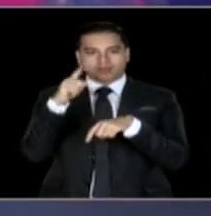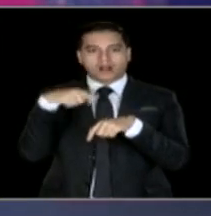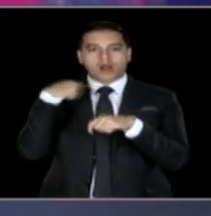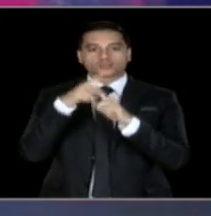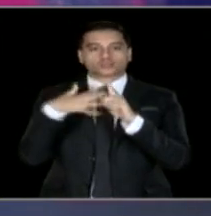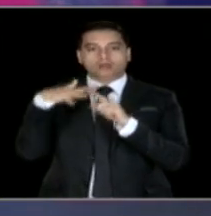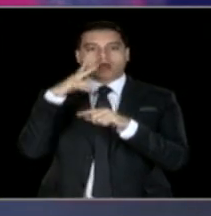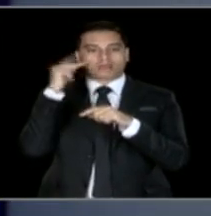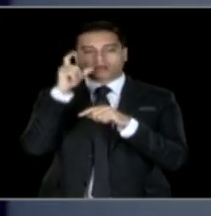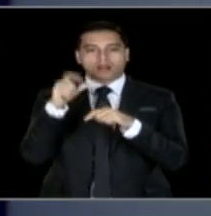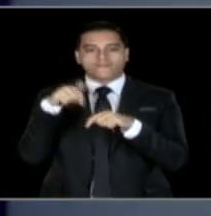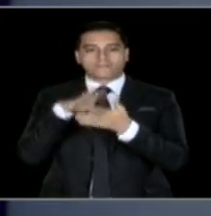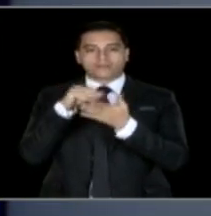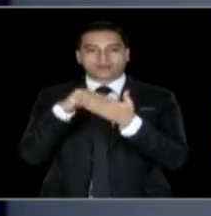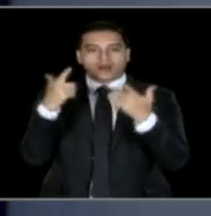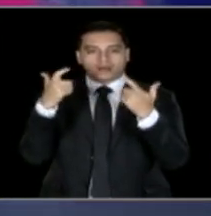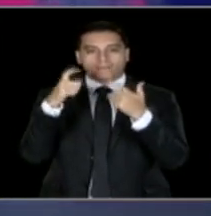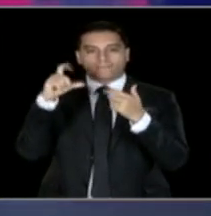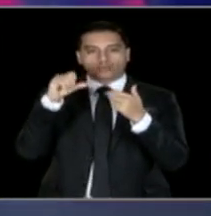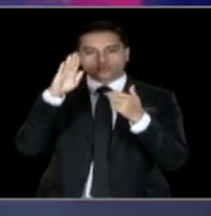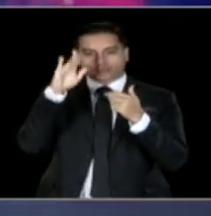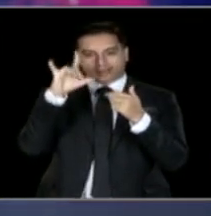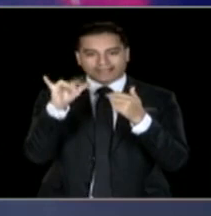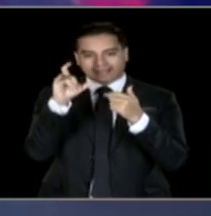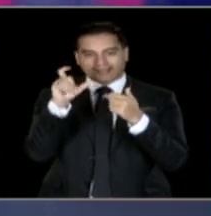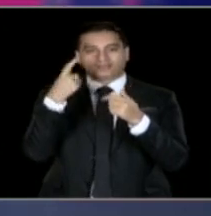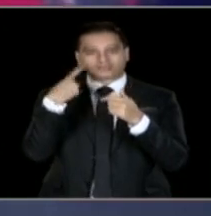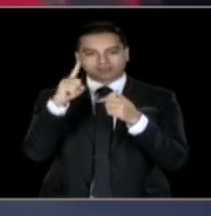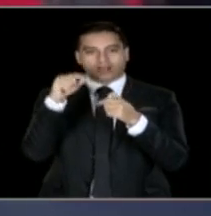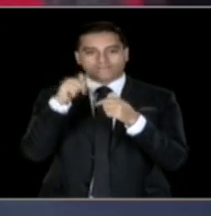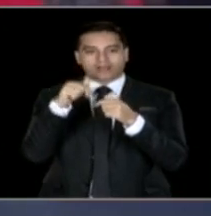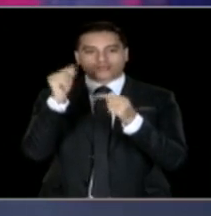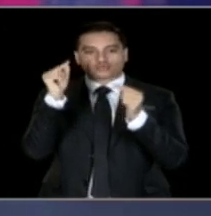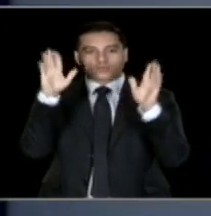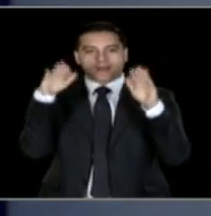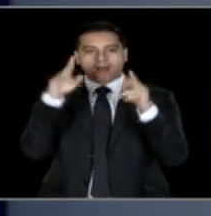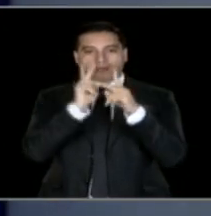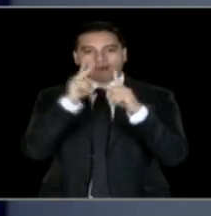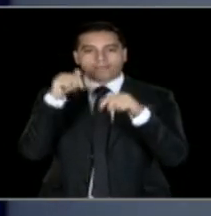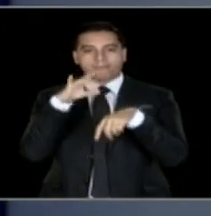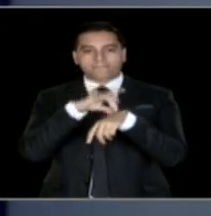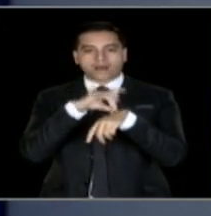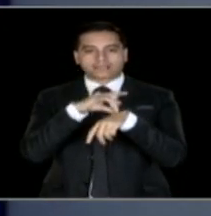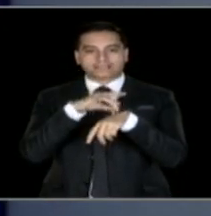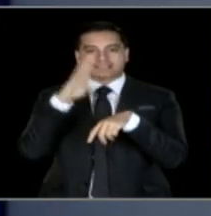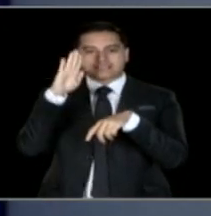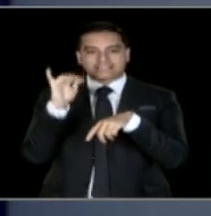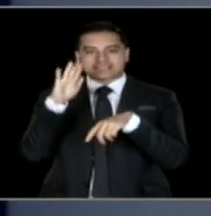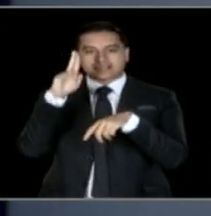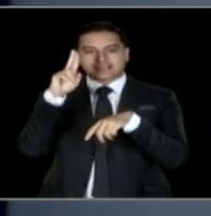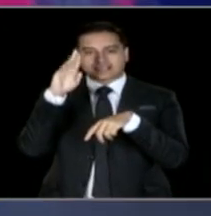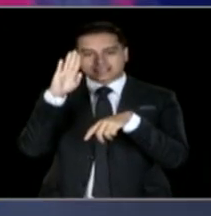إيطاليا ببداية الحرب العالمية الثانية؟ موسوليني. صح. ما هو اسم الذبابة الناقلة لمرض النوم إلى الإنسان؟ سيتسي.